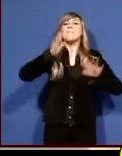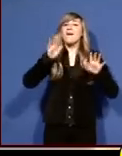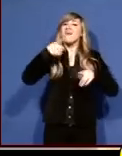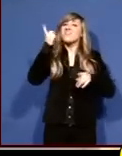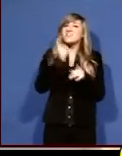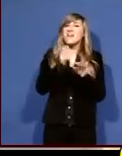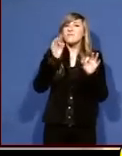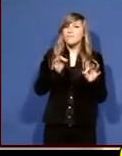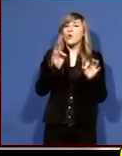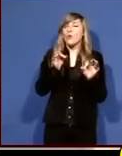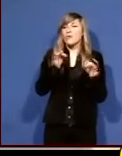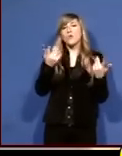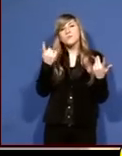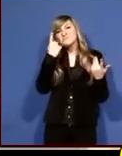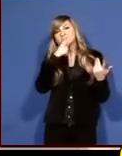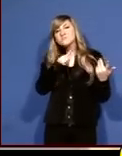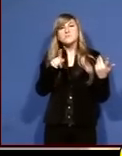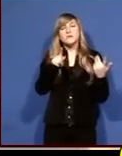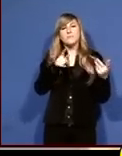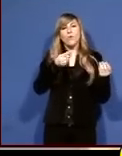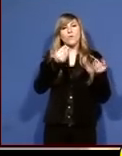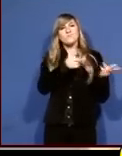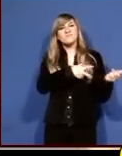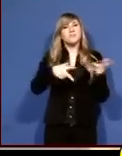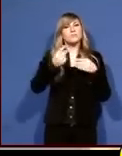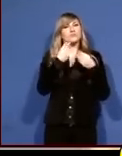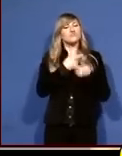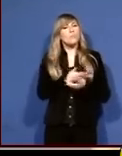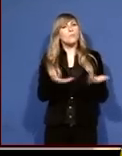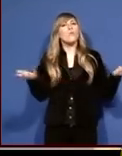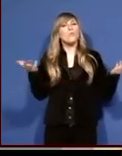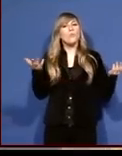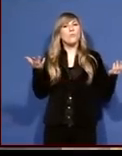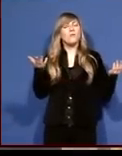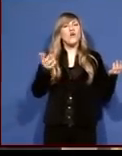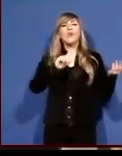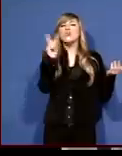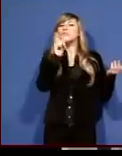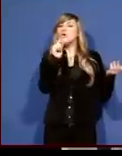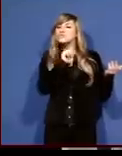integrazione al sistema di trasporto pubblico e non essere confinata al tempo libero.